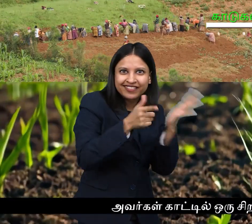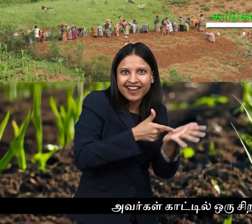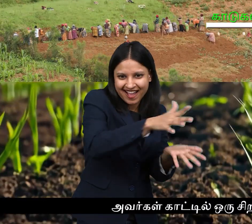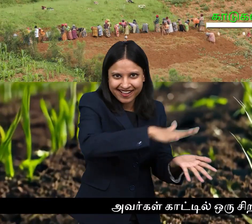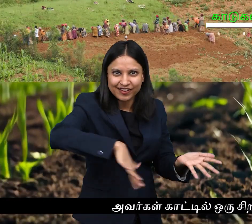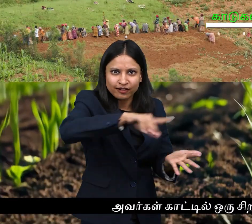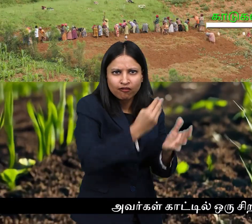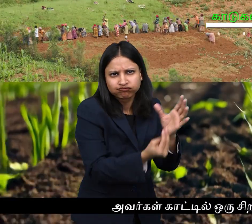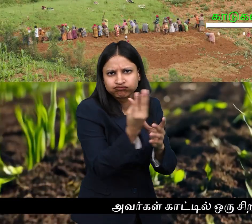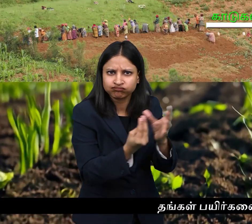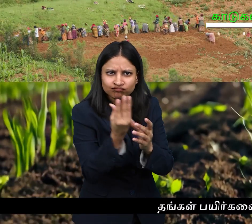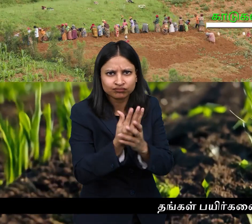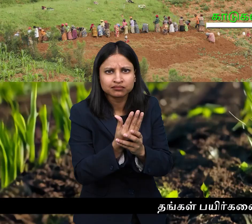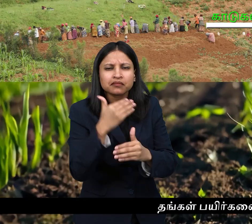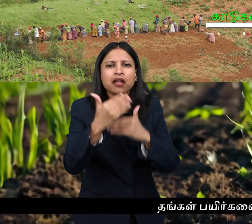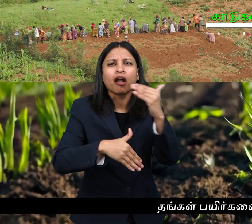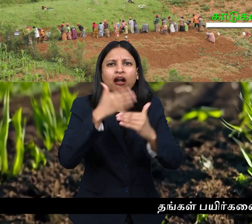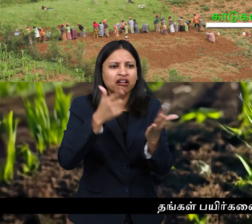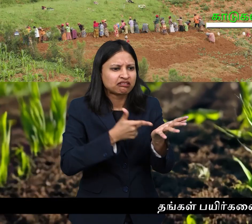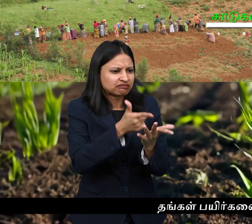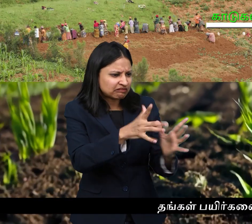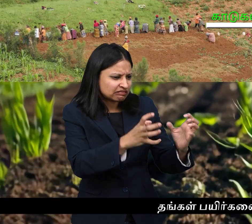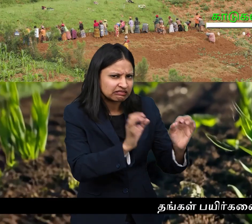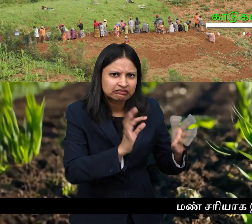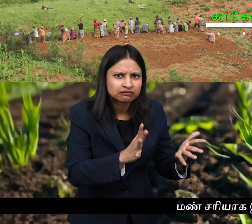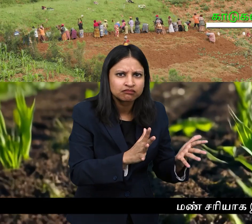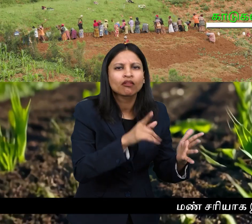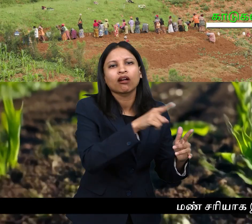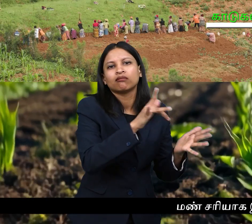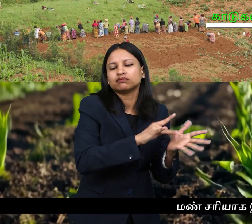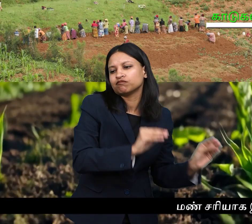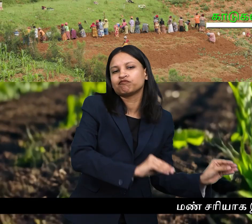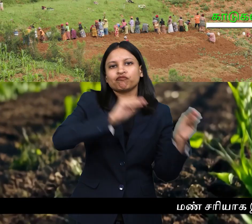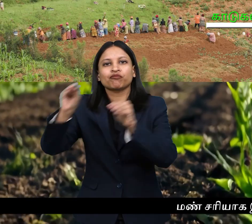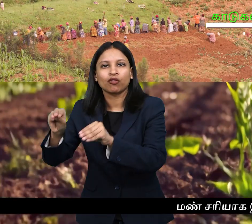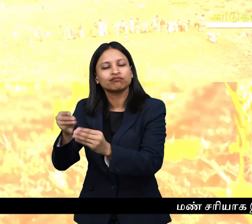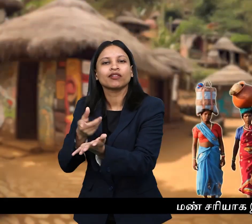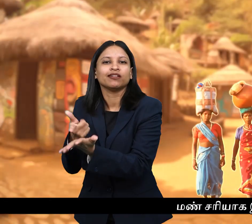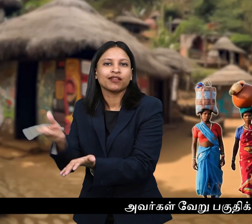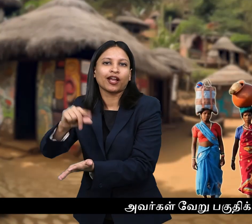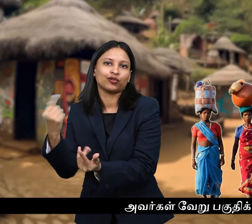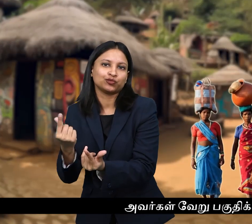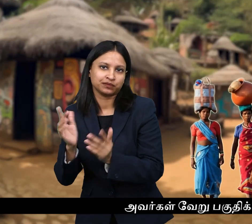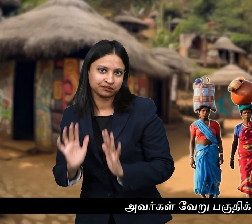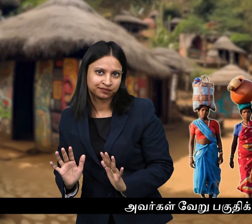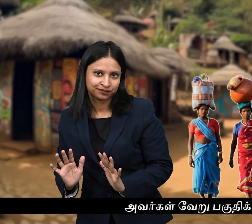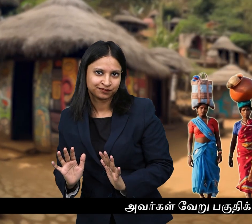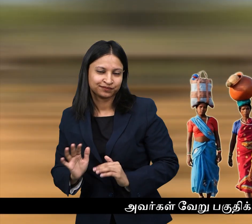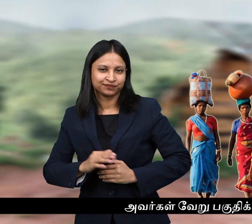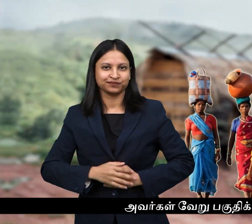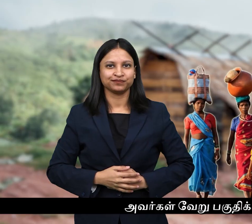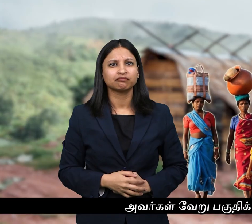சிறிய நிலத்தை சுத்தம் செய்து தங்கள் பயிர்களை வளர்க்கிறார்கள். மண் சரியாக இல்லாத போது அவர்கள் வேறு